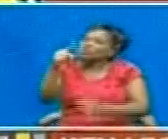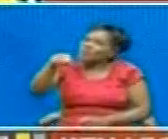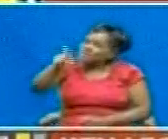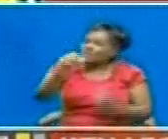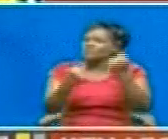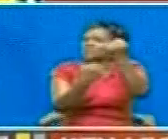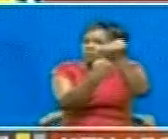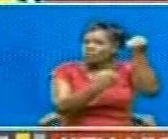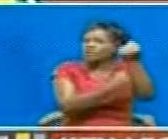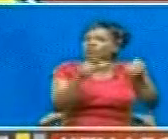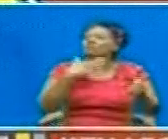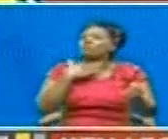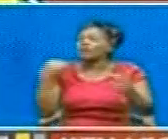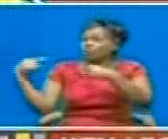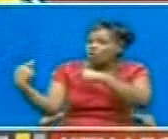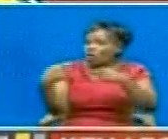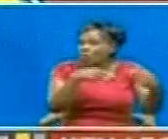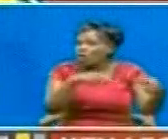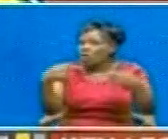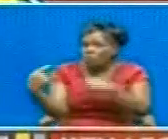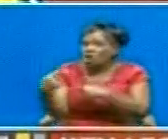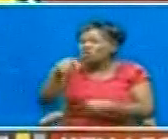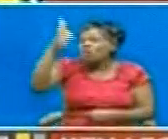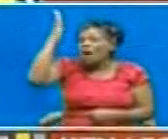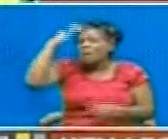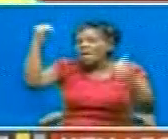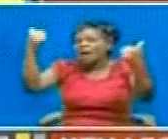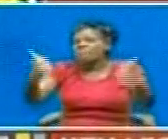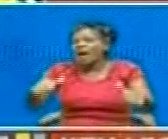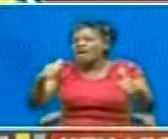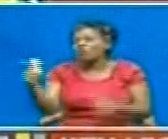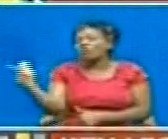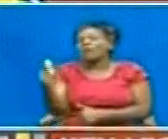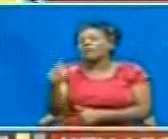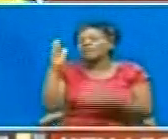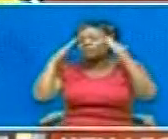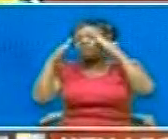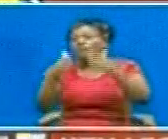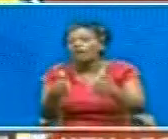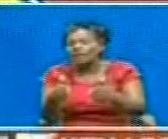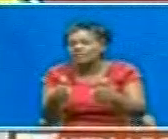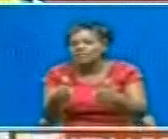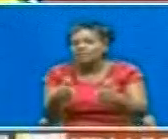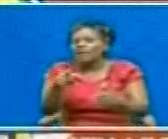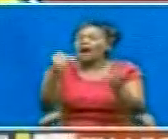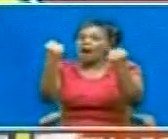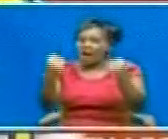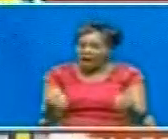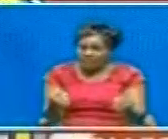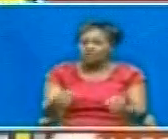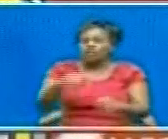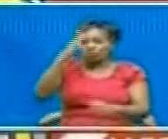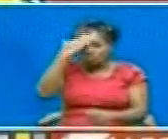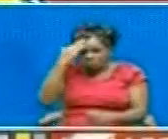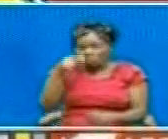shabiki ambaye unataka kutoa vurugu pale, hujui kama lile kamera linakuangaza pale. Kwa hivyo inakuwa ni vigumu sana